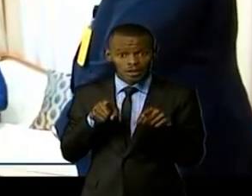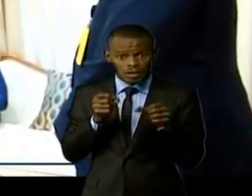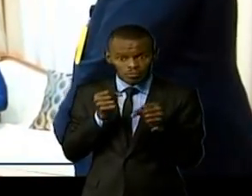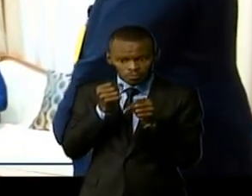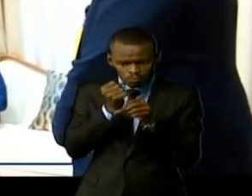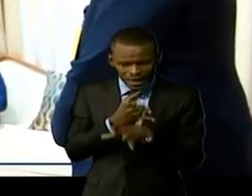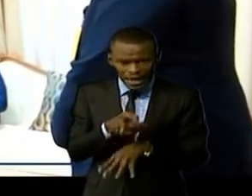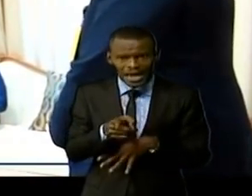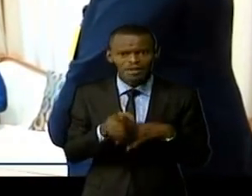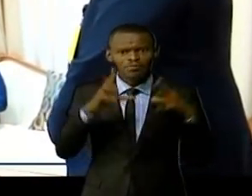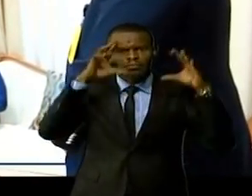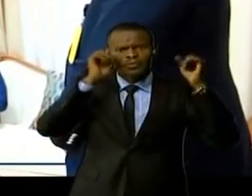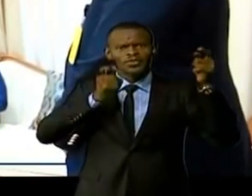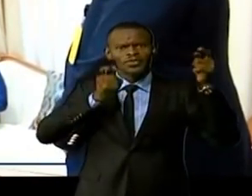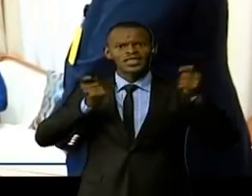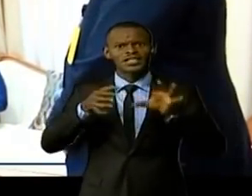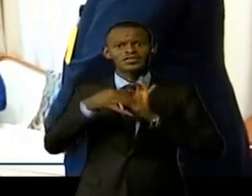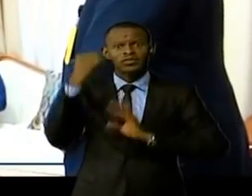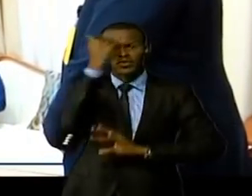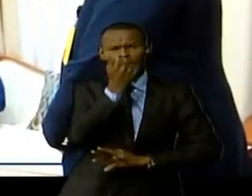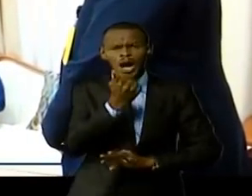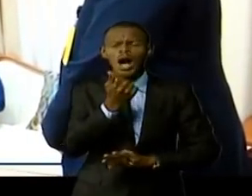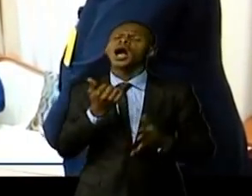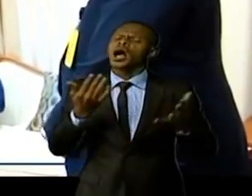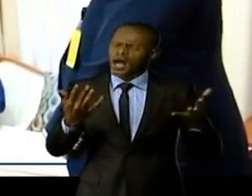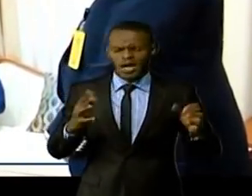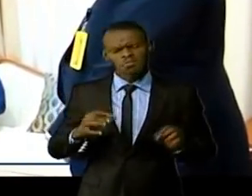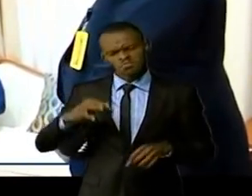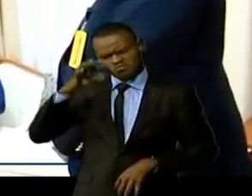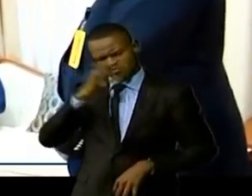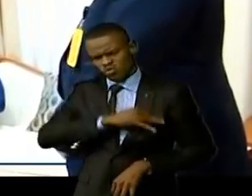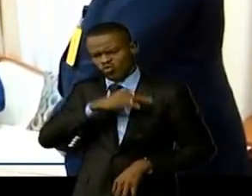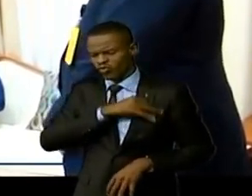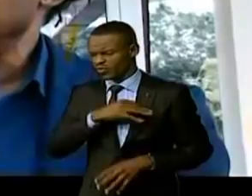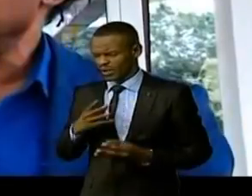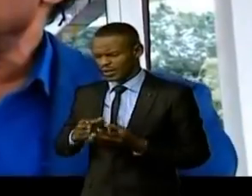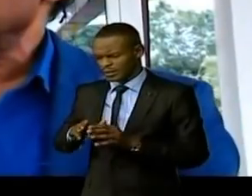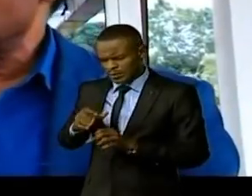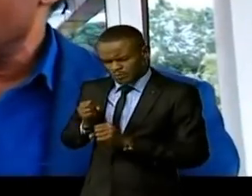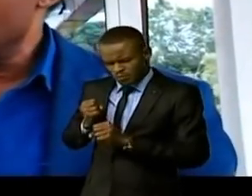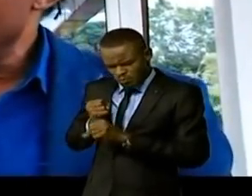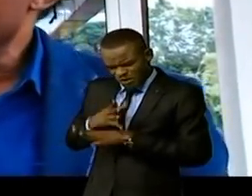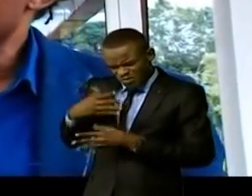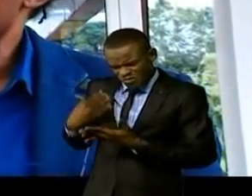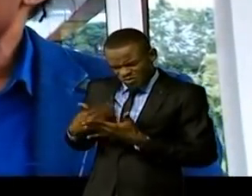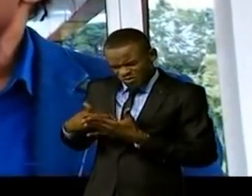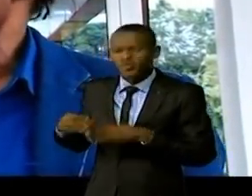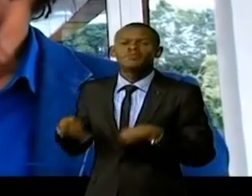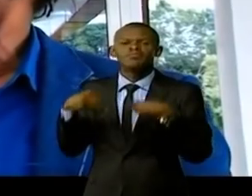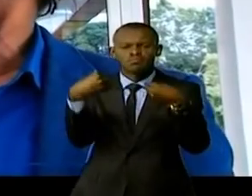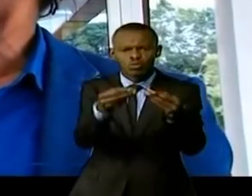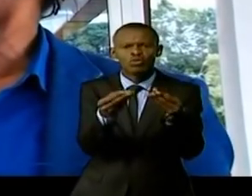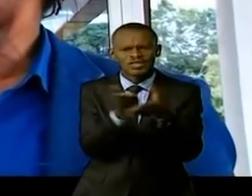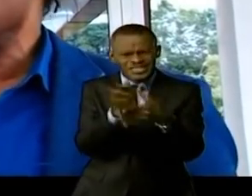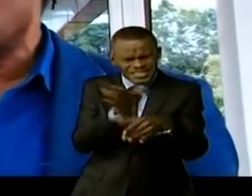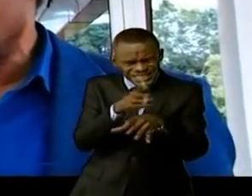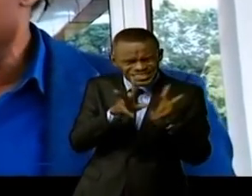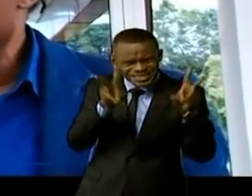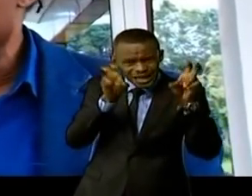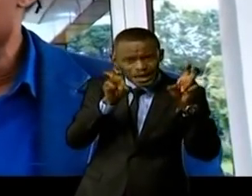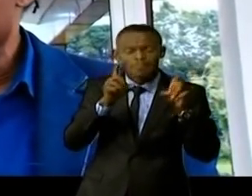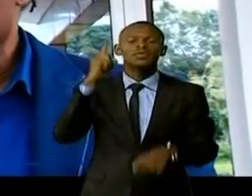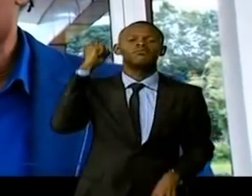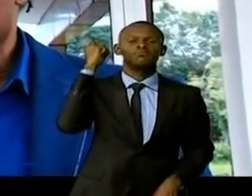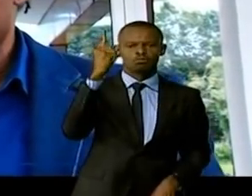présenter et parachever justement son travail. L'album, c'est Moko, Moko comme l'unité, Moko comme le commencement. Je pense qu'il est grand